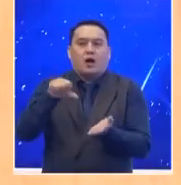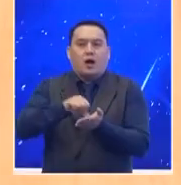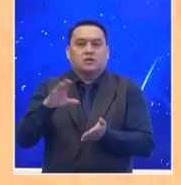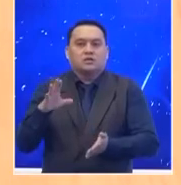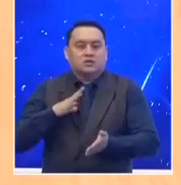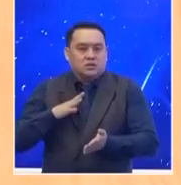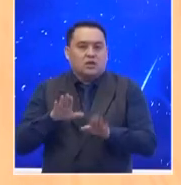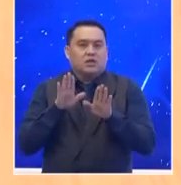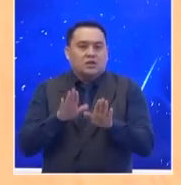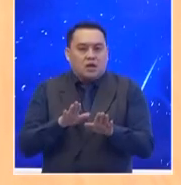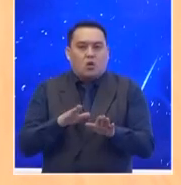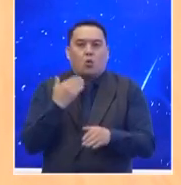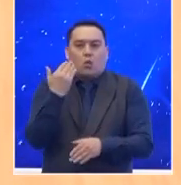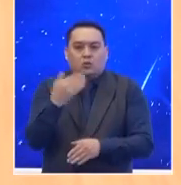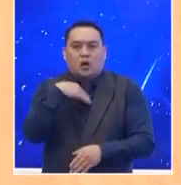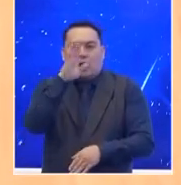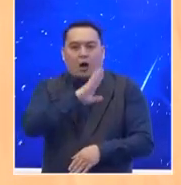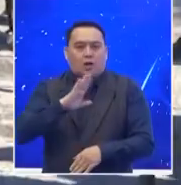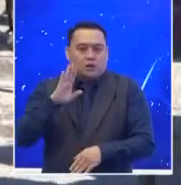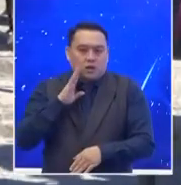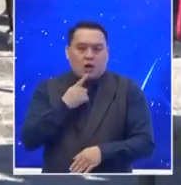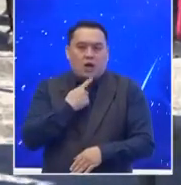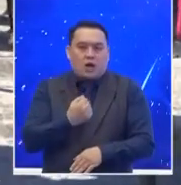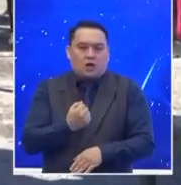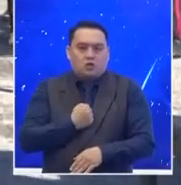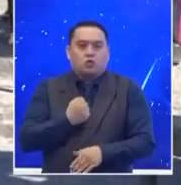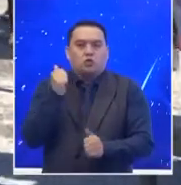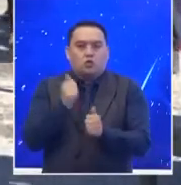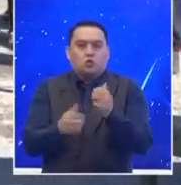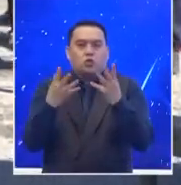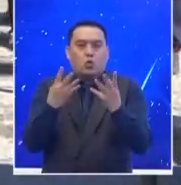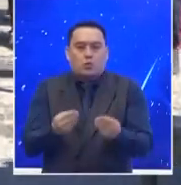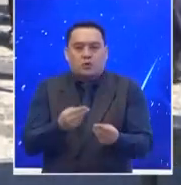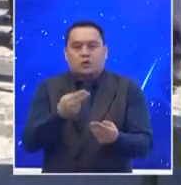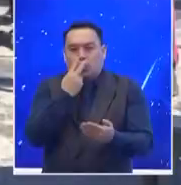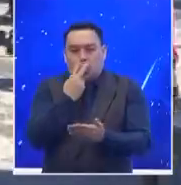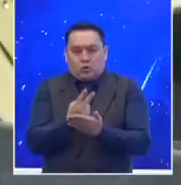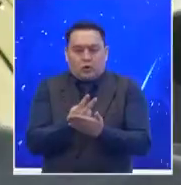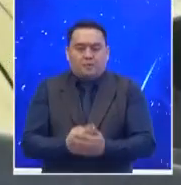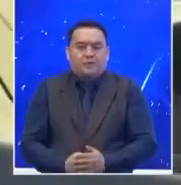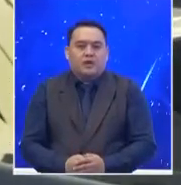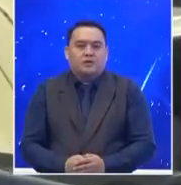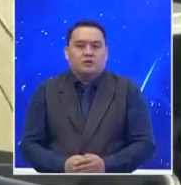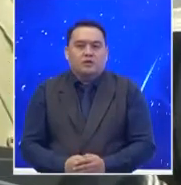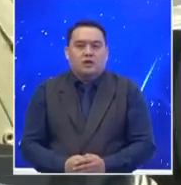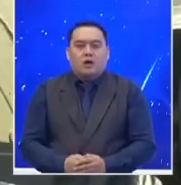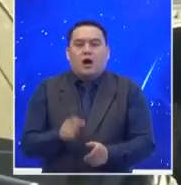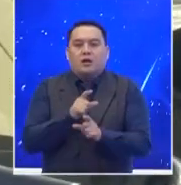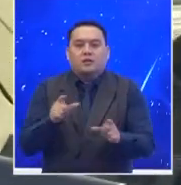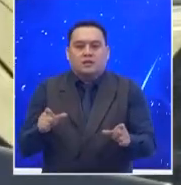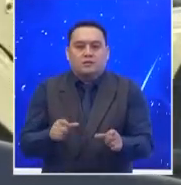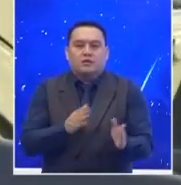Тек балалар ғана емес, олардың ата-аналары да әскерилердің күнделікті өміріне куә болды. Жасөспірімдер әскери азаматтардың